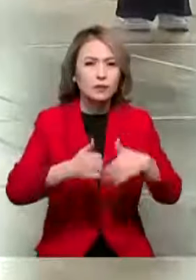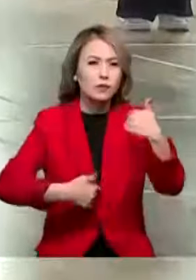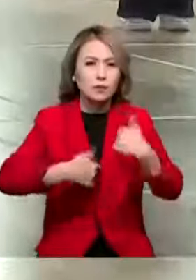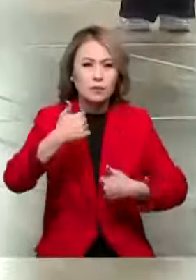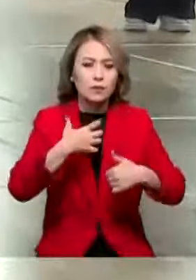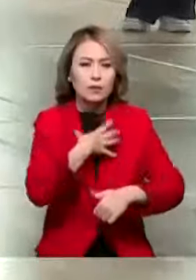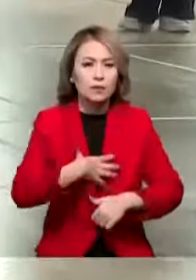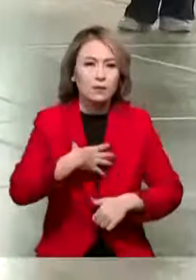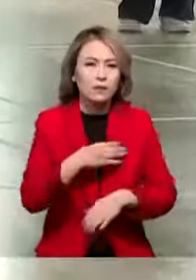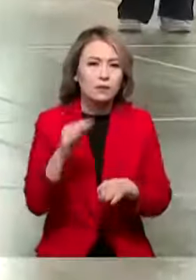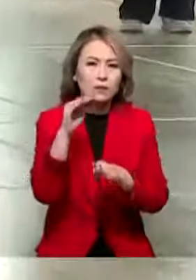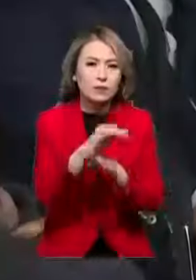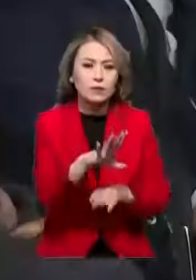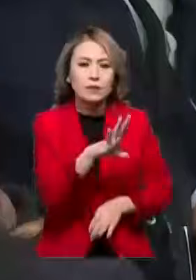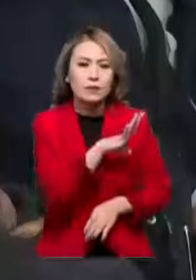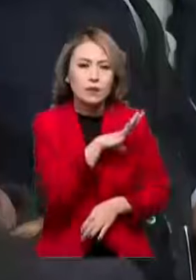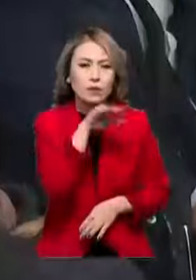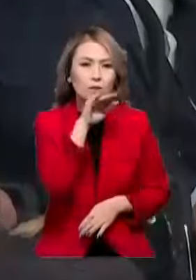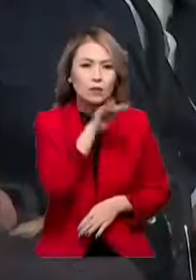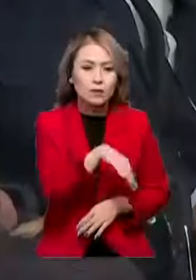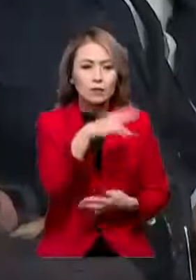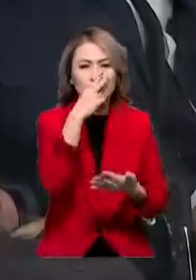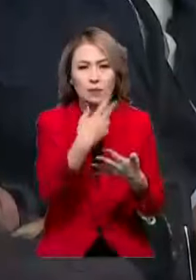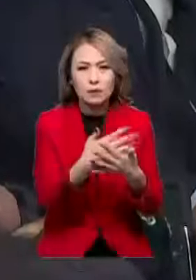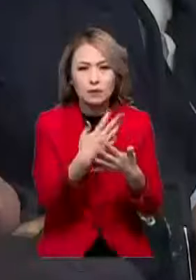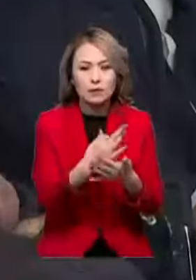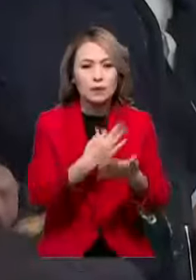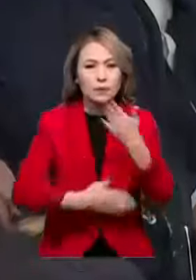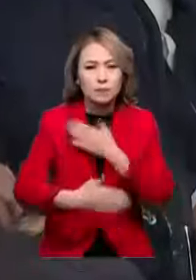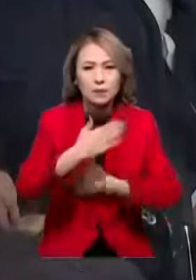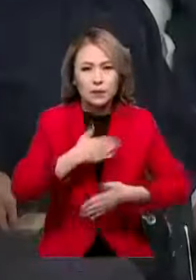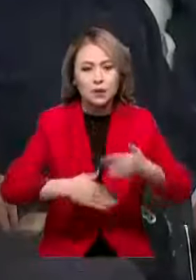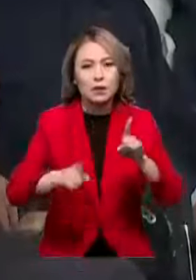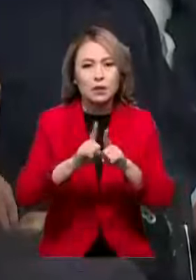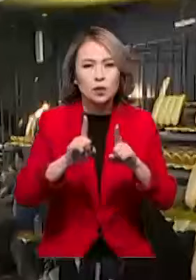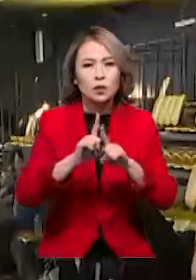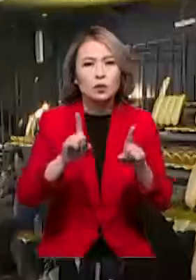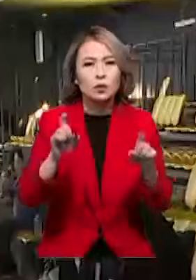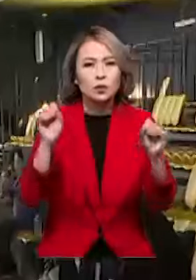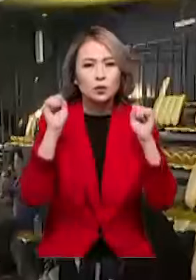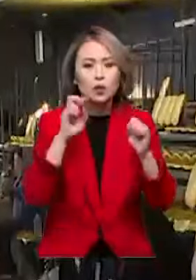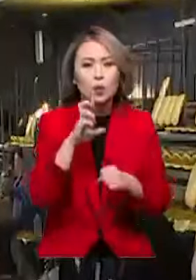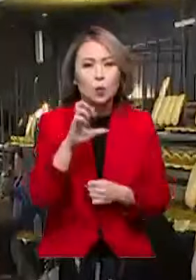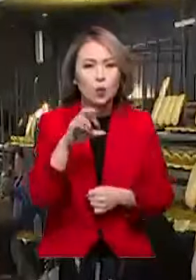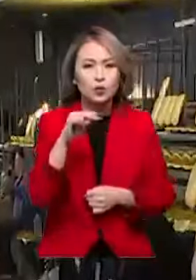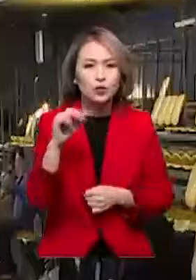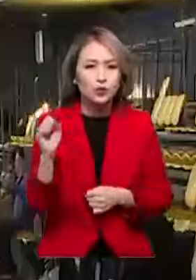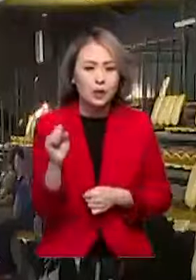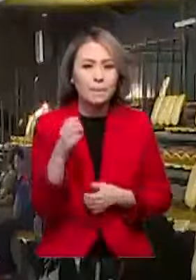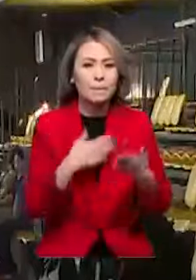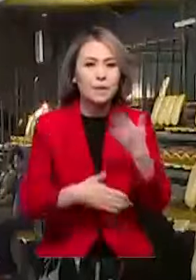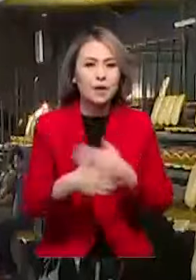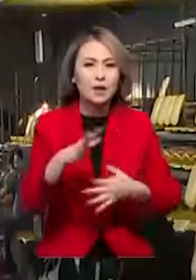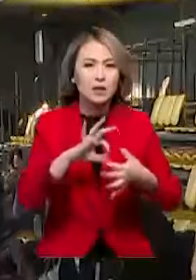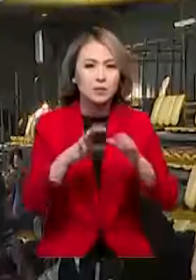маңызы жоғары, яғни ұлттық құраманың кәсіби деңгейін арттыруға, параспортшыларды ынталандыруға мүмкіндік зор. Боча спорт түрі паралимпиадалық спорт